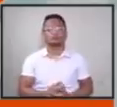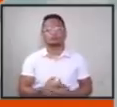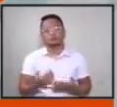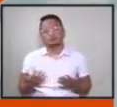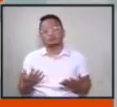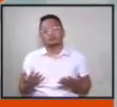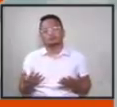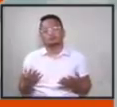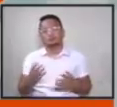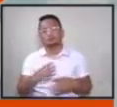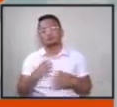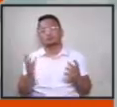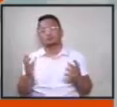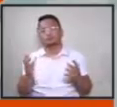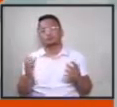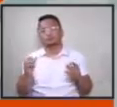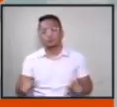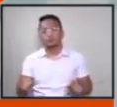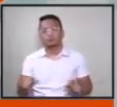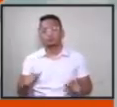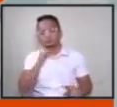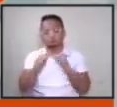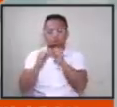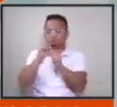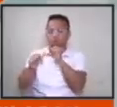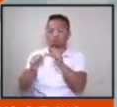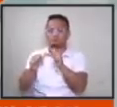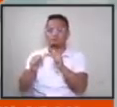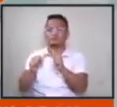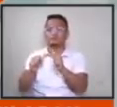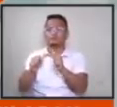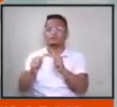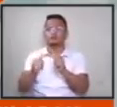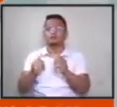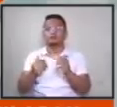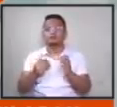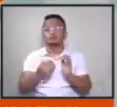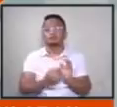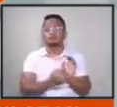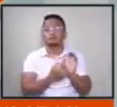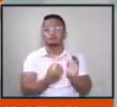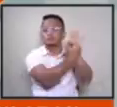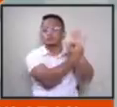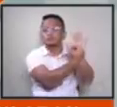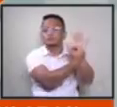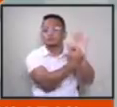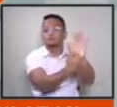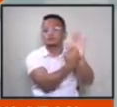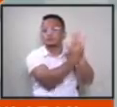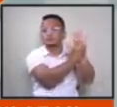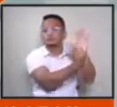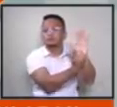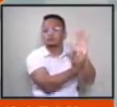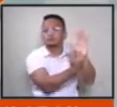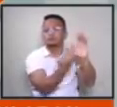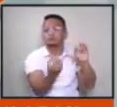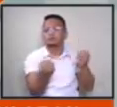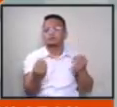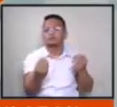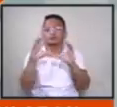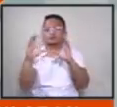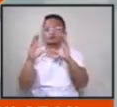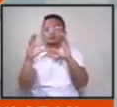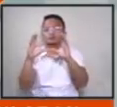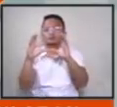sir, pagdating sa korte, pwede kang mag-deny to that. Pero, sir, matibay po na ebidensya, meron silang hawak-hawak, lalo pat may mga medical certificate